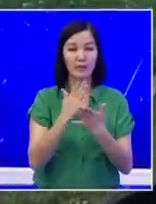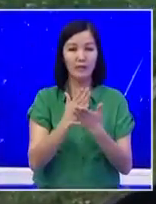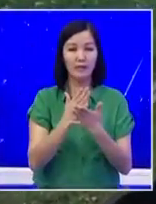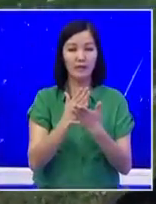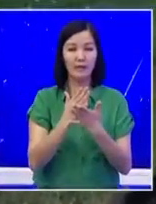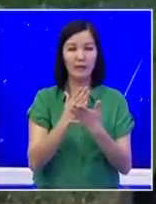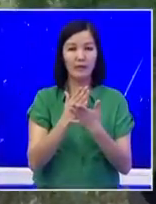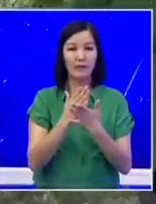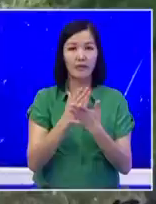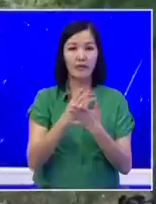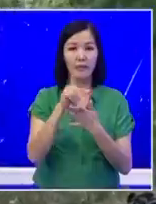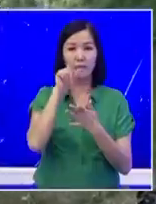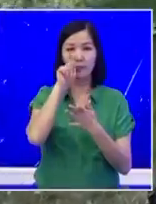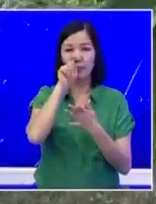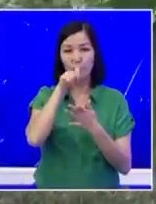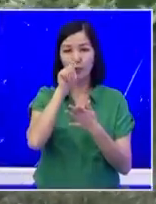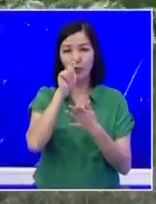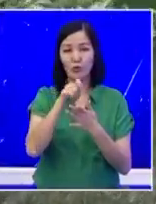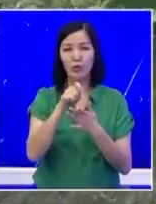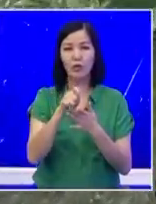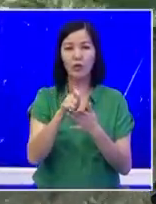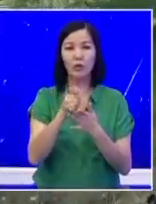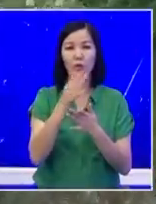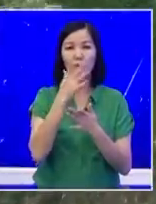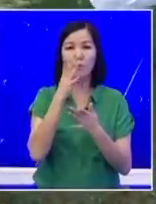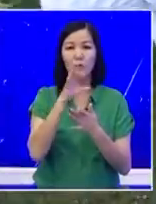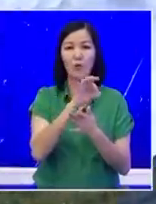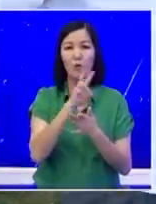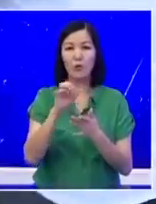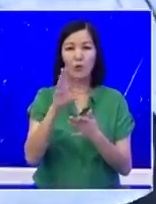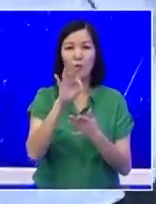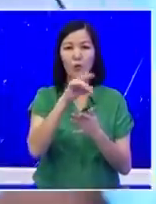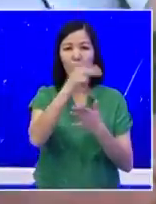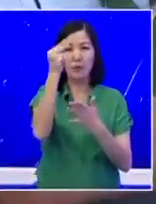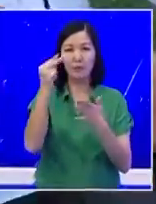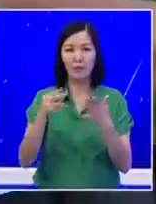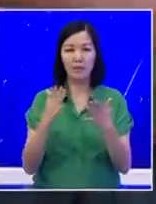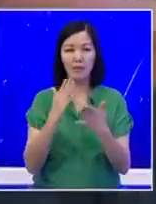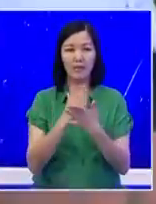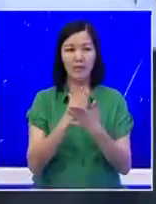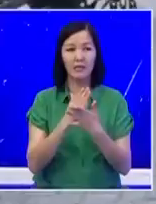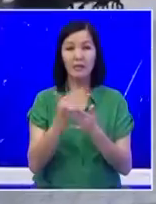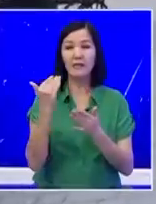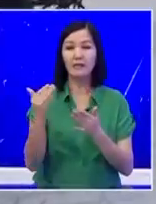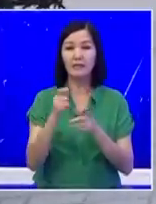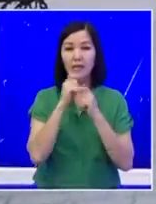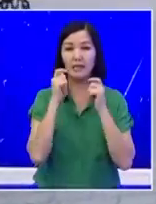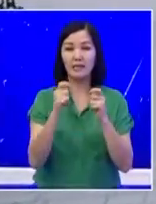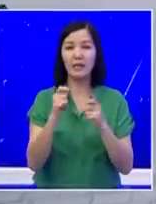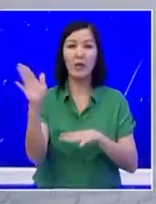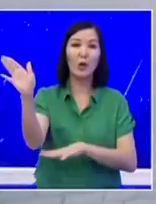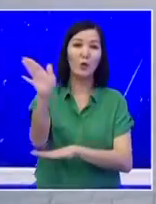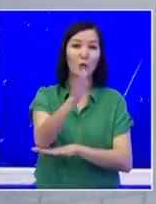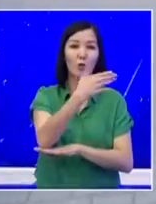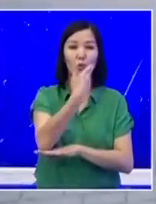сосынген бүркіт және біздің ұлттық оюымыз. Бәрекелді, рахмет, дұрыс сізге естелік ретінде. Көк тудың